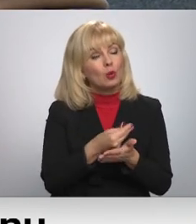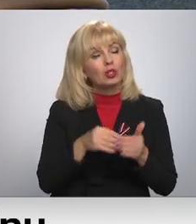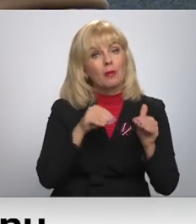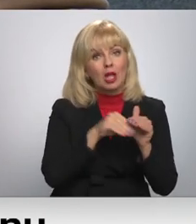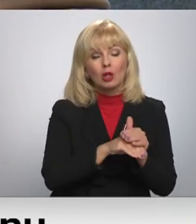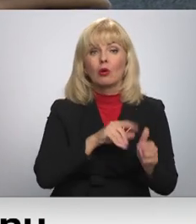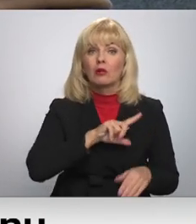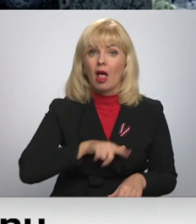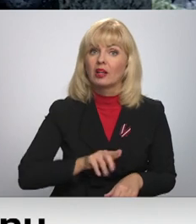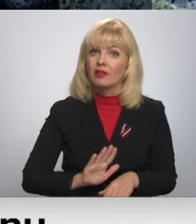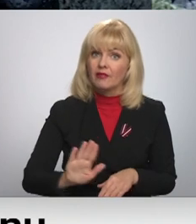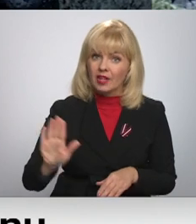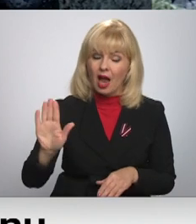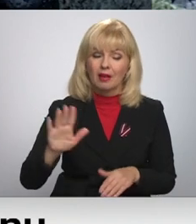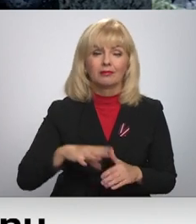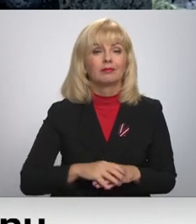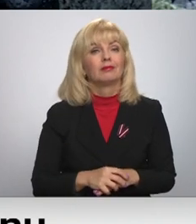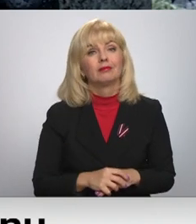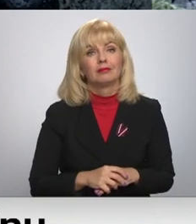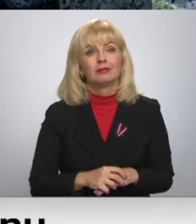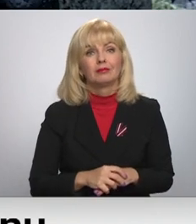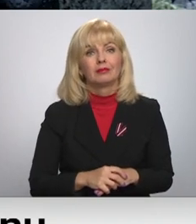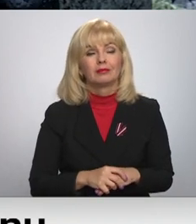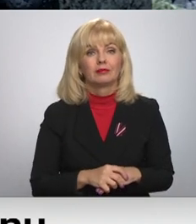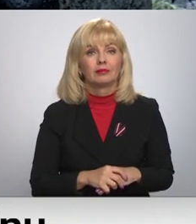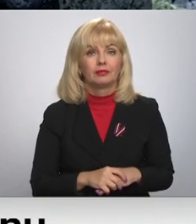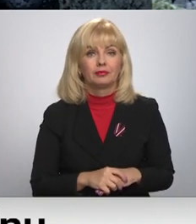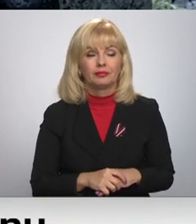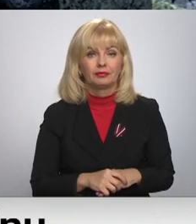ieguldījumu Latvijai. Ausmas Prukta, Vitālijs Dudarenoks, Latgales reģionālā televīzija.